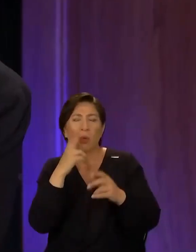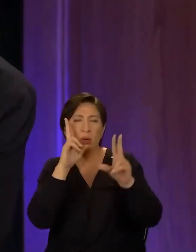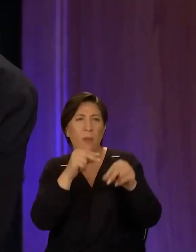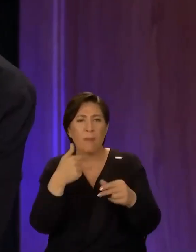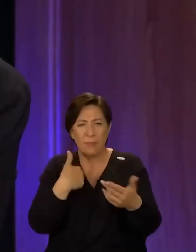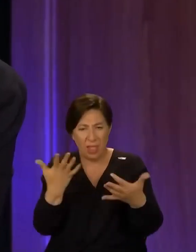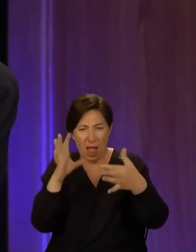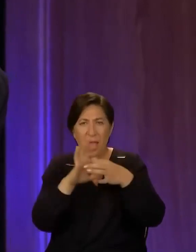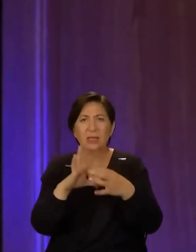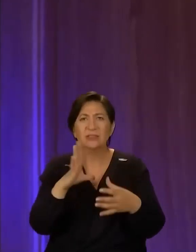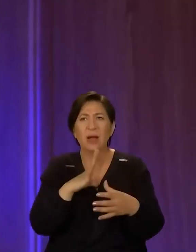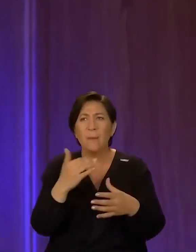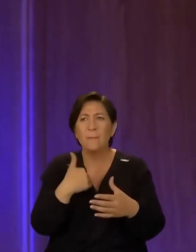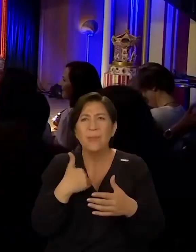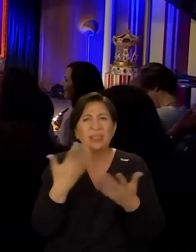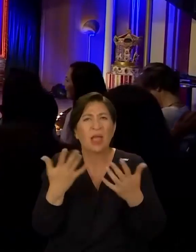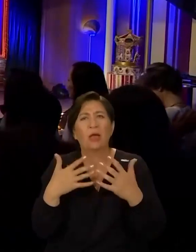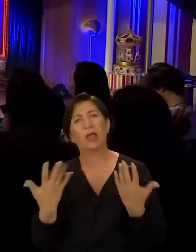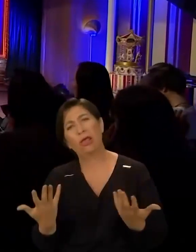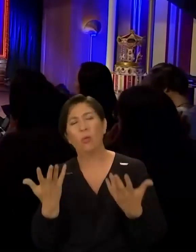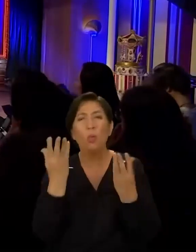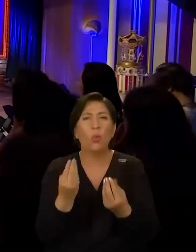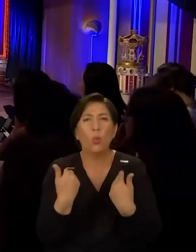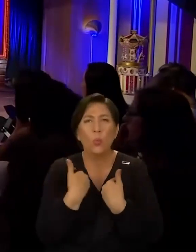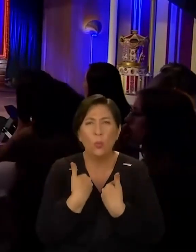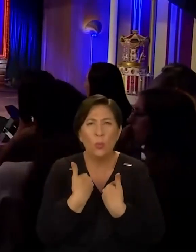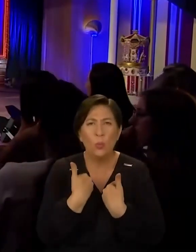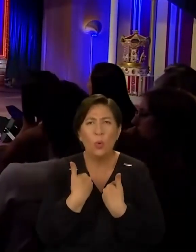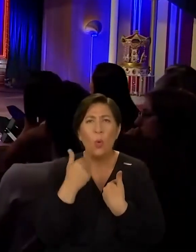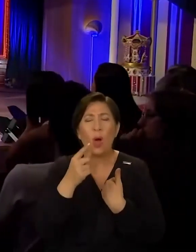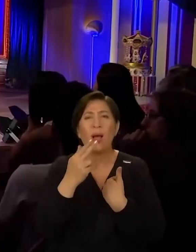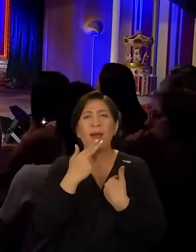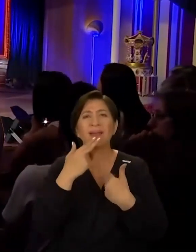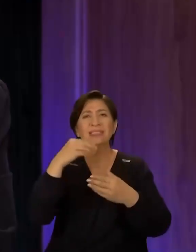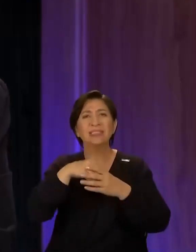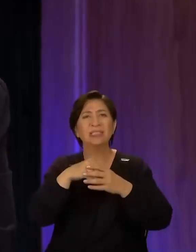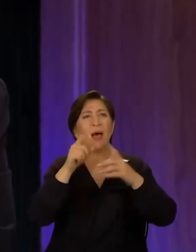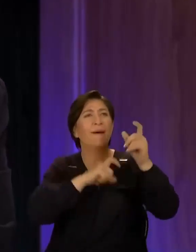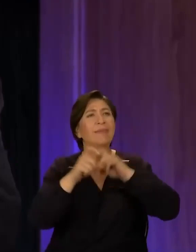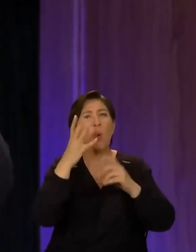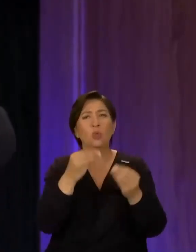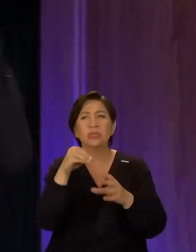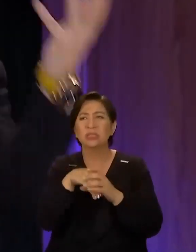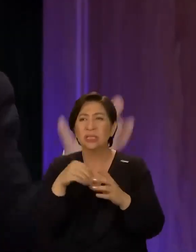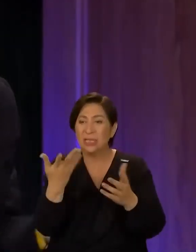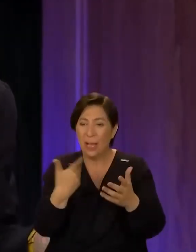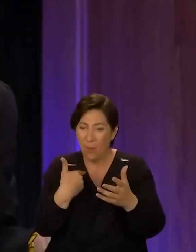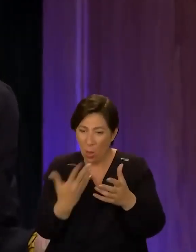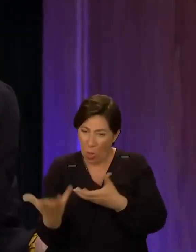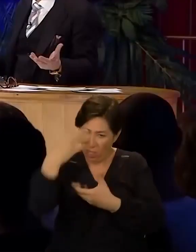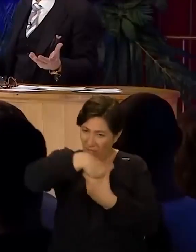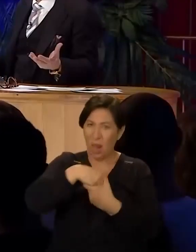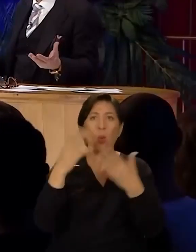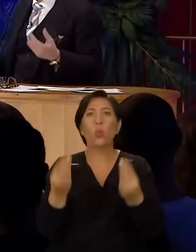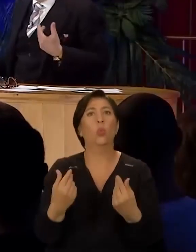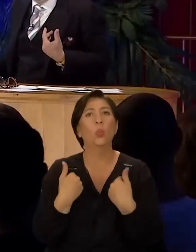odasında. Benimle ne ilgisi var? Ben niye gevşek oluyorum o kadının yatak odasında aksama var diye? Hay niye ben